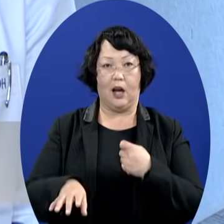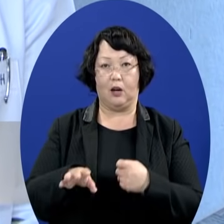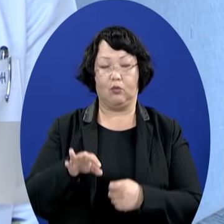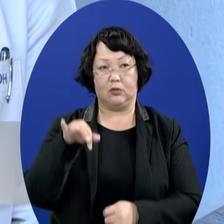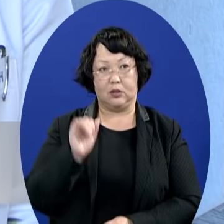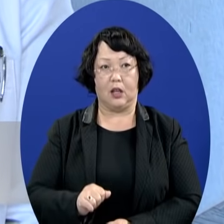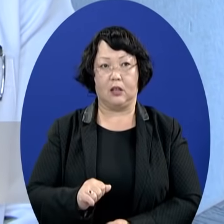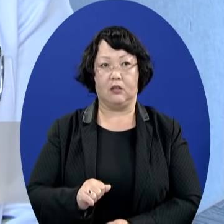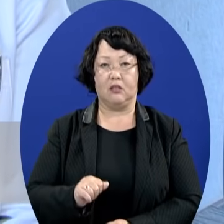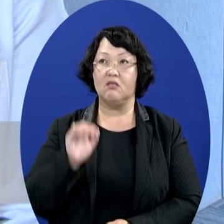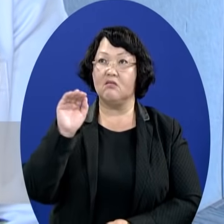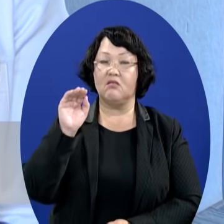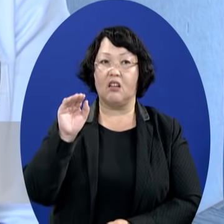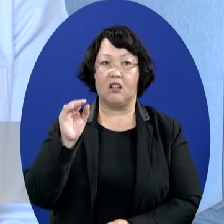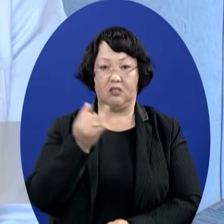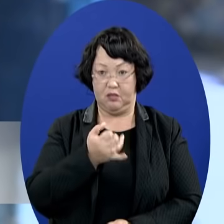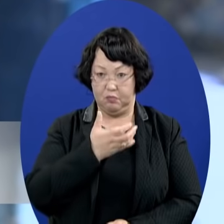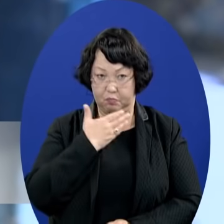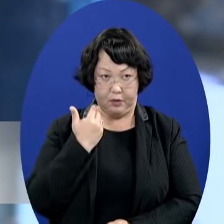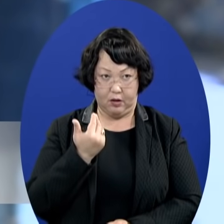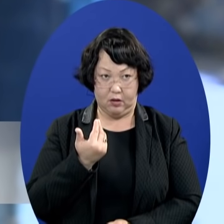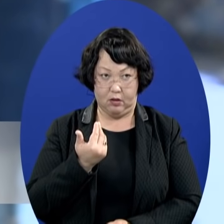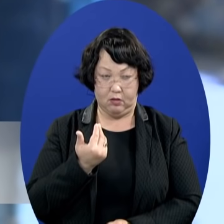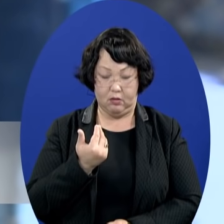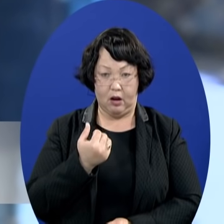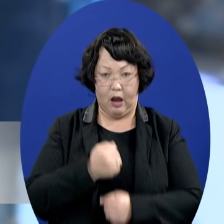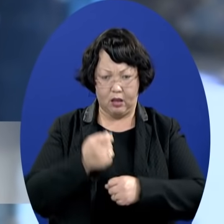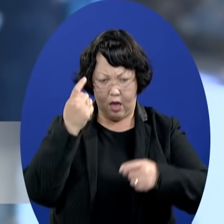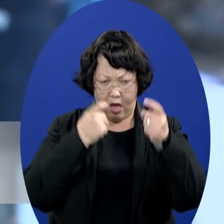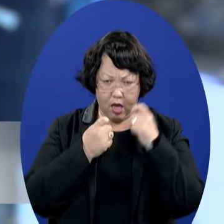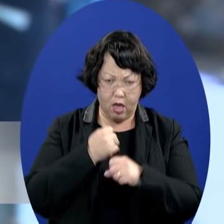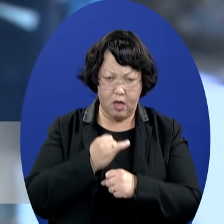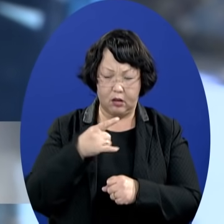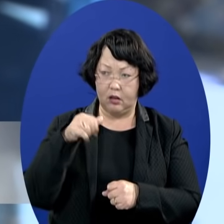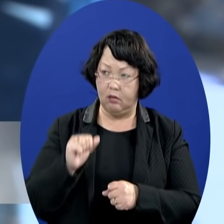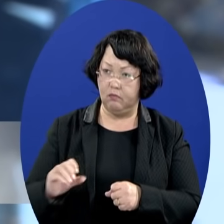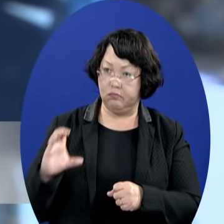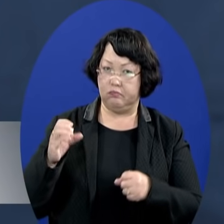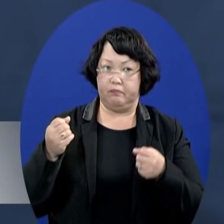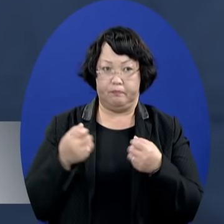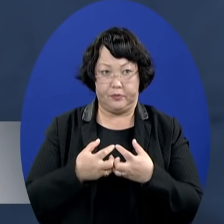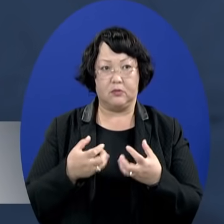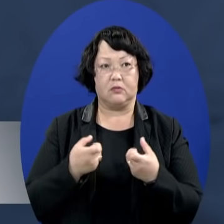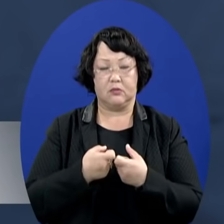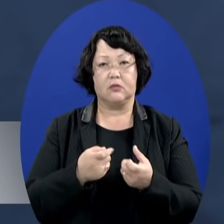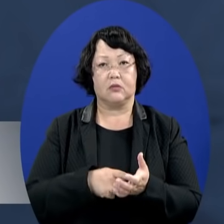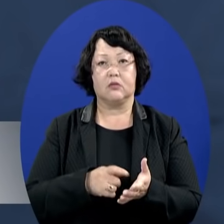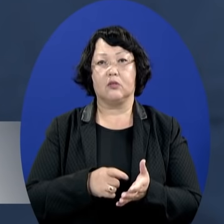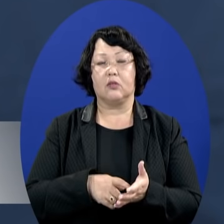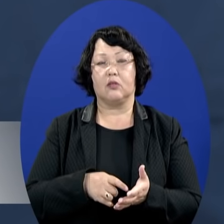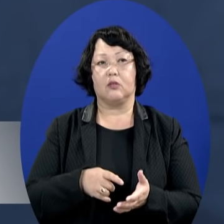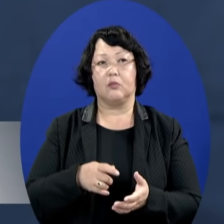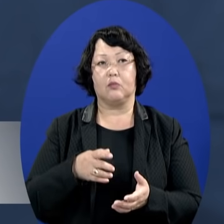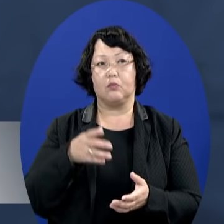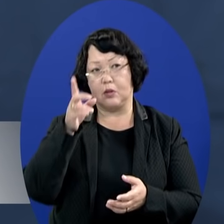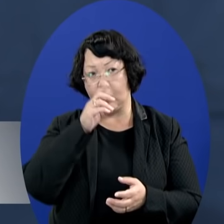асуудал эрүүл мэндийн салбар ажилтнууд бол байхгүй. Эмч мэрэгжилтнүүд цартахлын тоог багасгах, өвдсөн хүмүүстэй хүрч ажиллахын тулд туйлдж байна